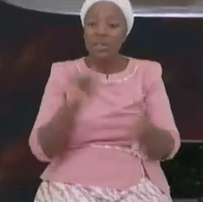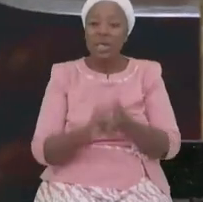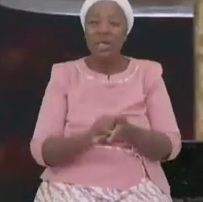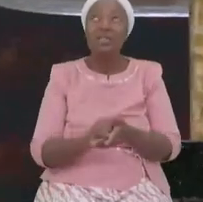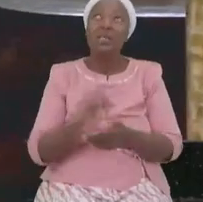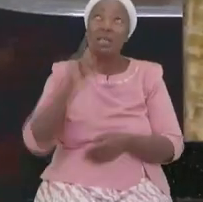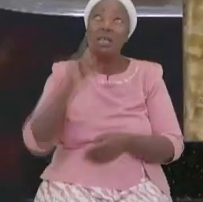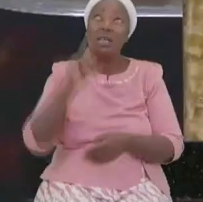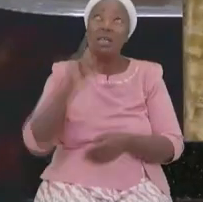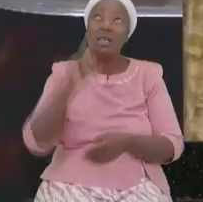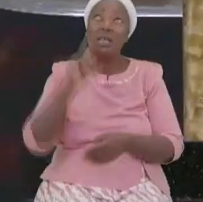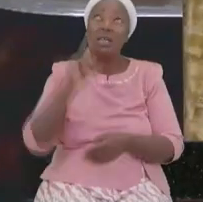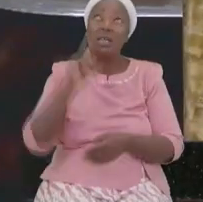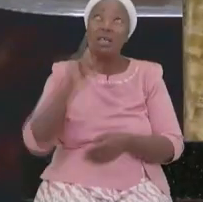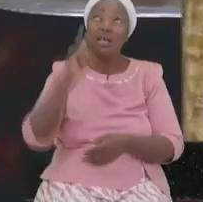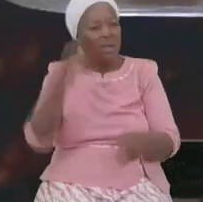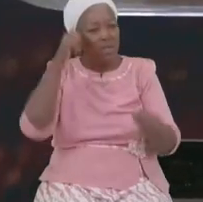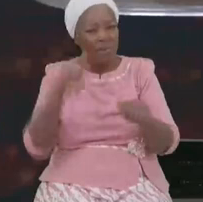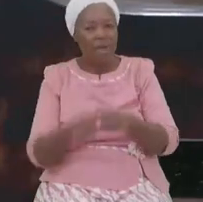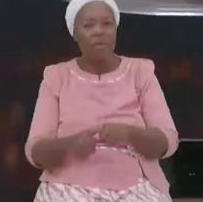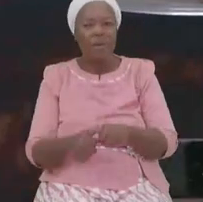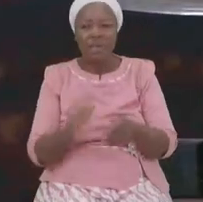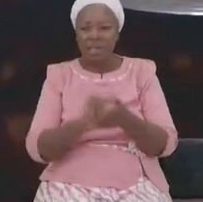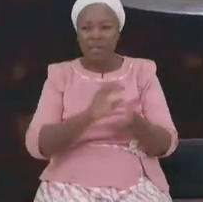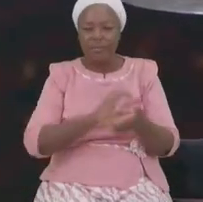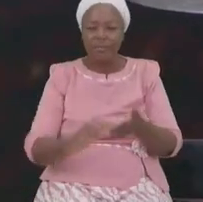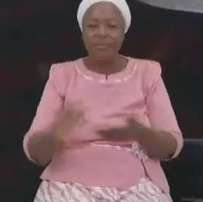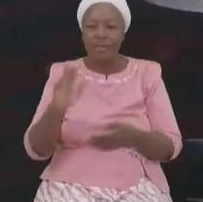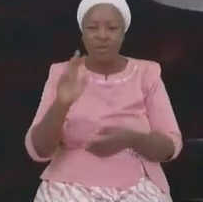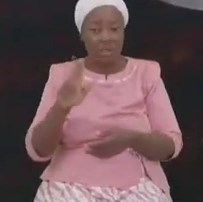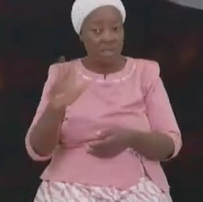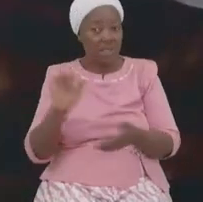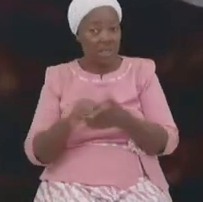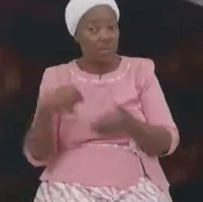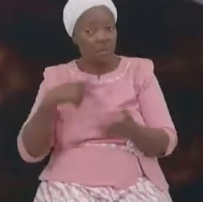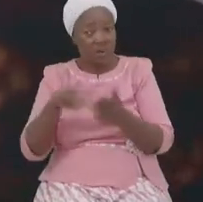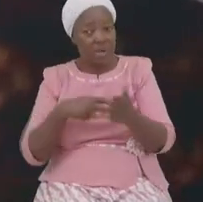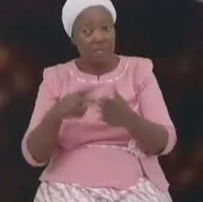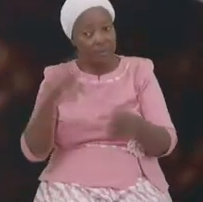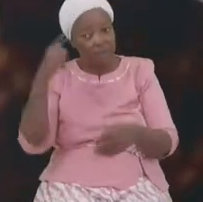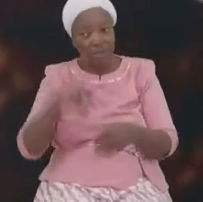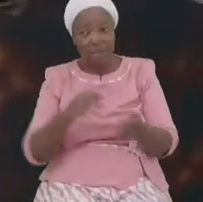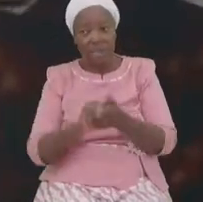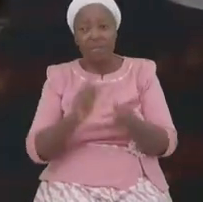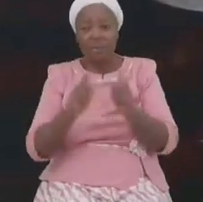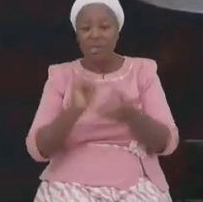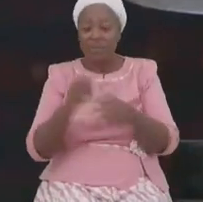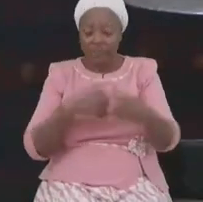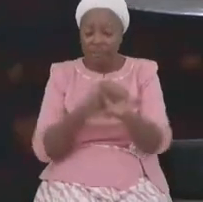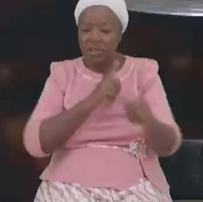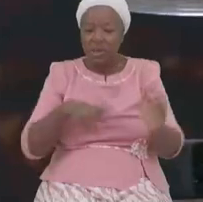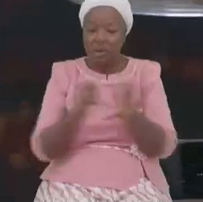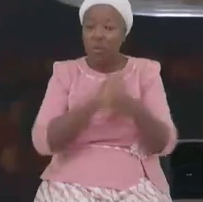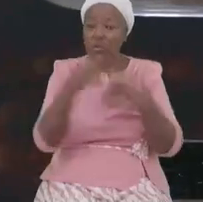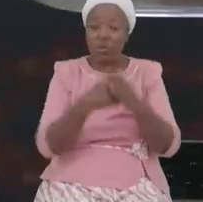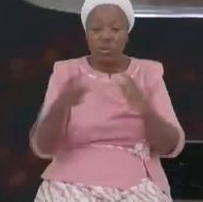Voyez, verset 23 que nous avons lu d'abord, c'est des gens qui suivent le Seigneur de tout leur cœur. Maintenant, il dit